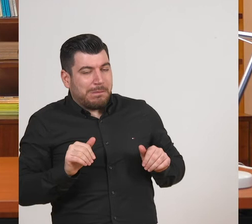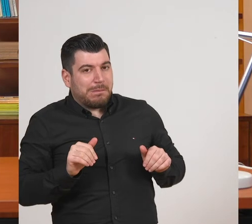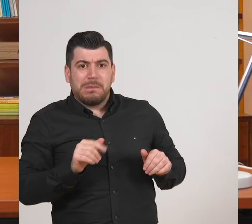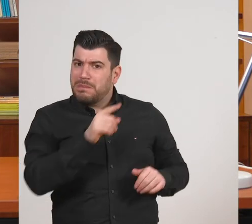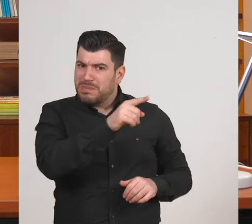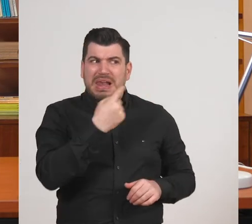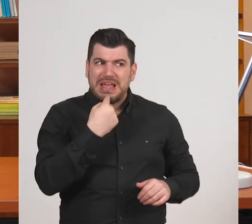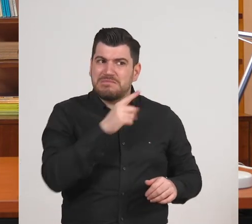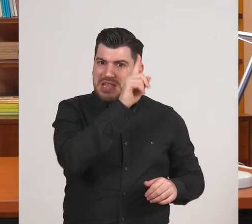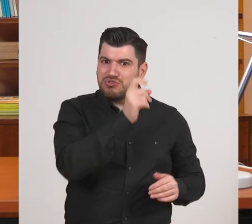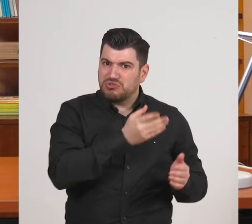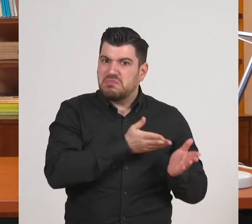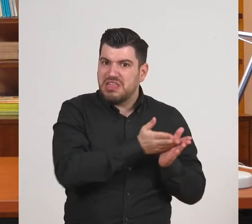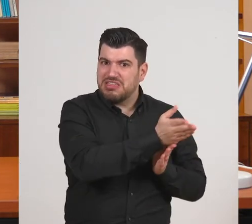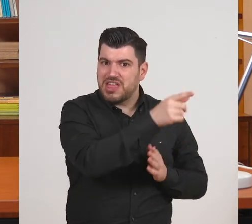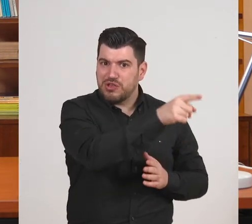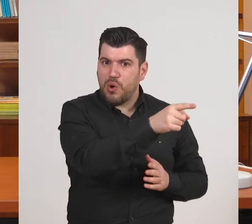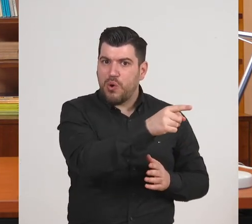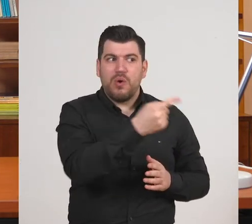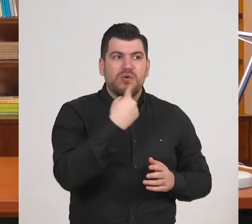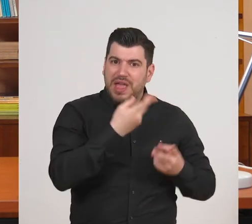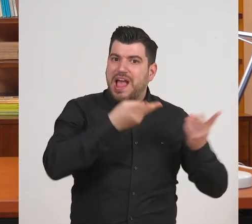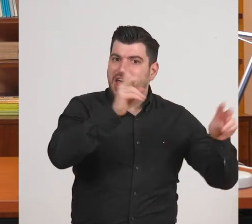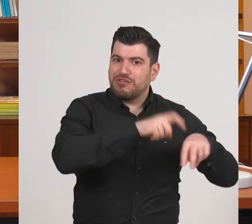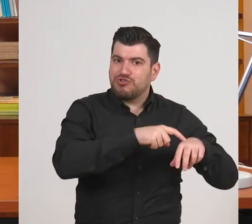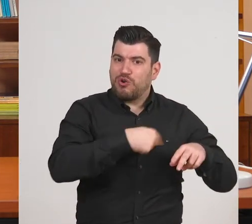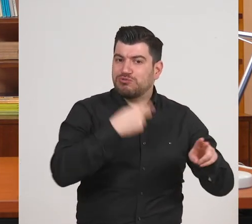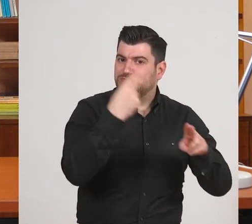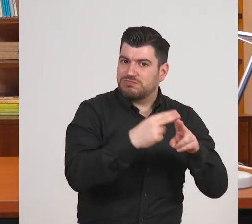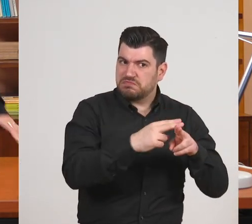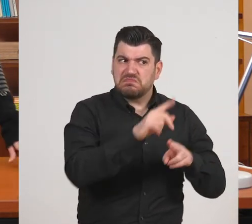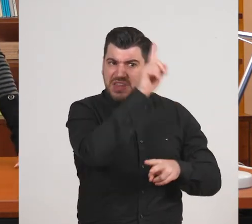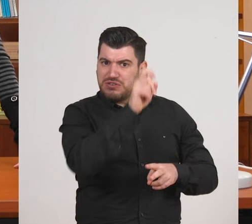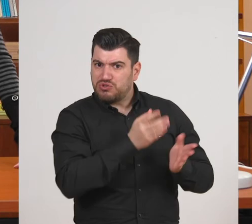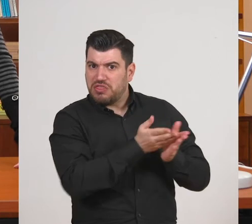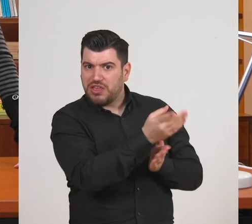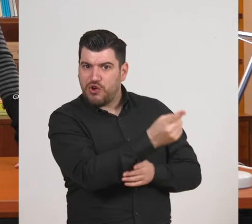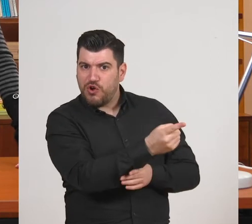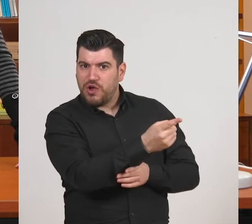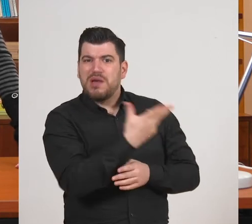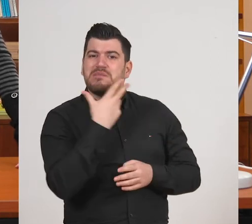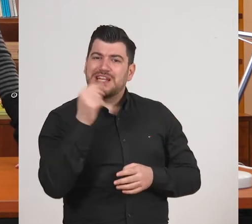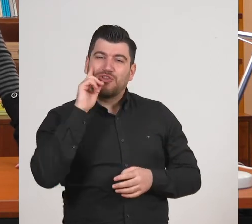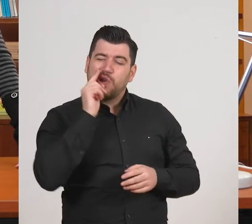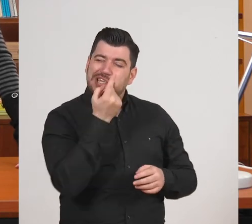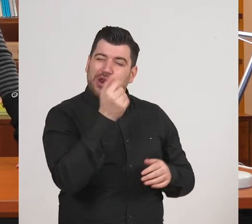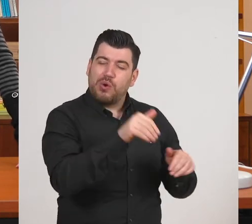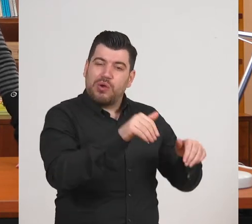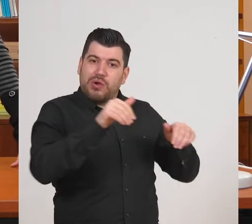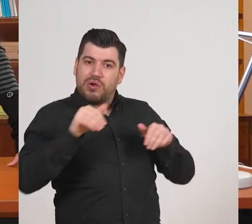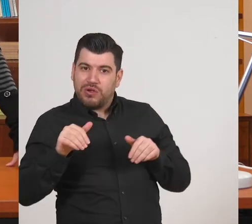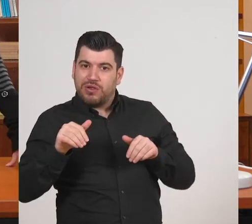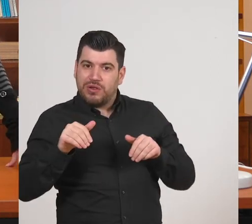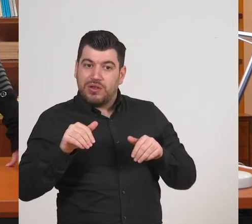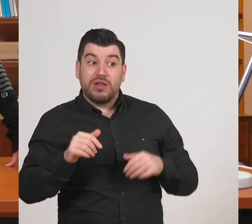και δίκιο ο άλλος και μου λέει ότι ο ελεύθερος χρόνος είναι πολύ σημαντικός για τα παιδιά. Συνεχίζουμε προσπαθώντας